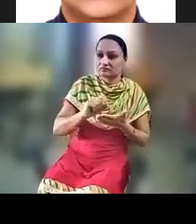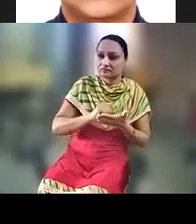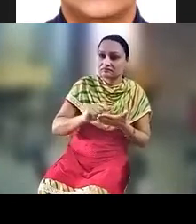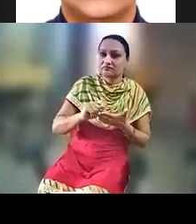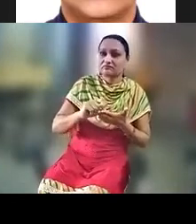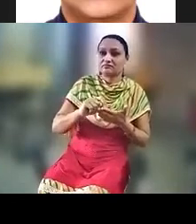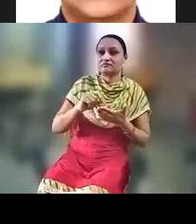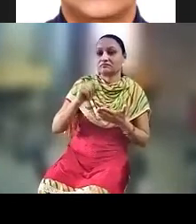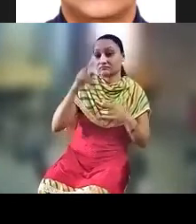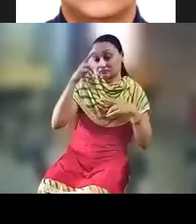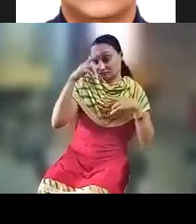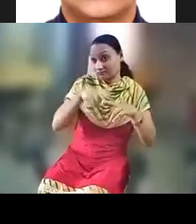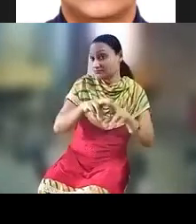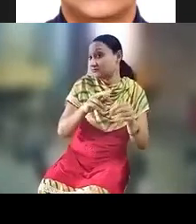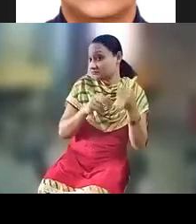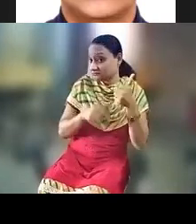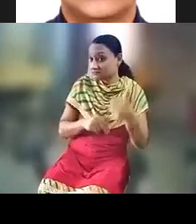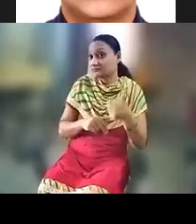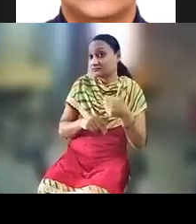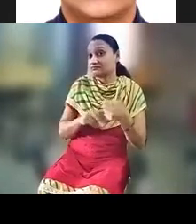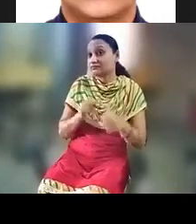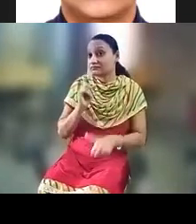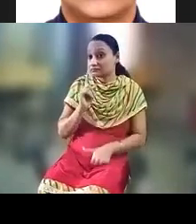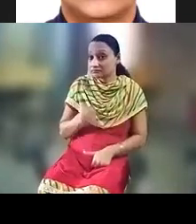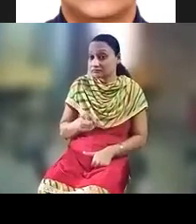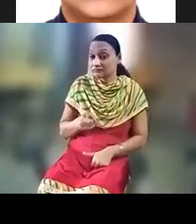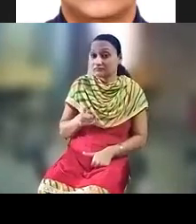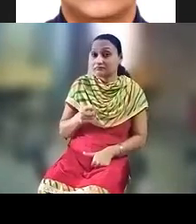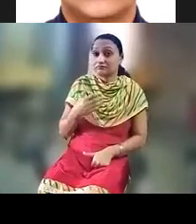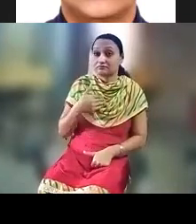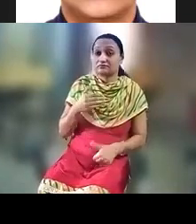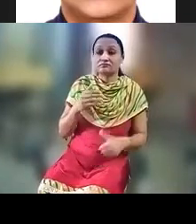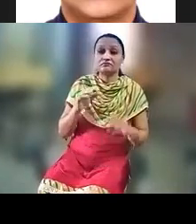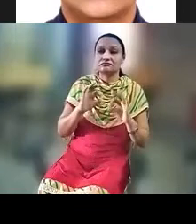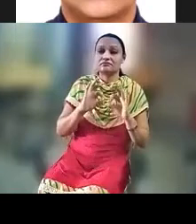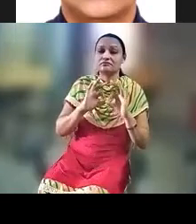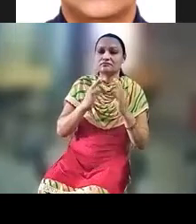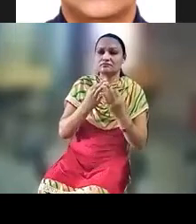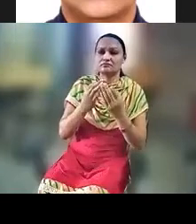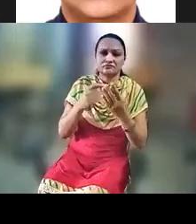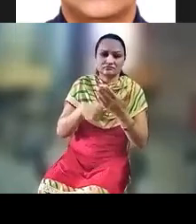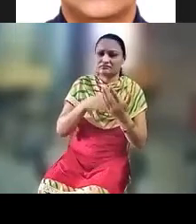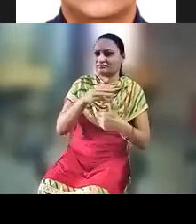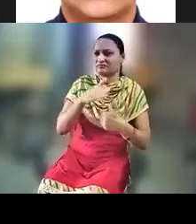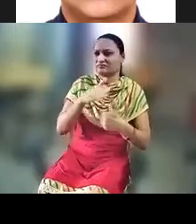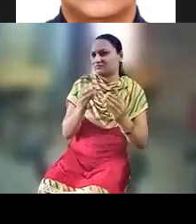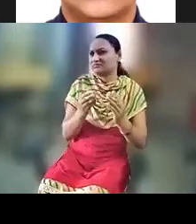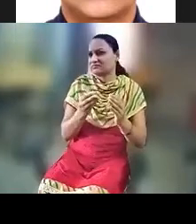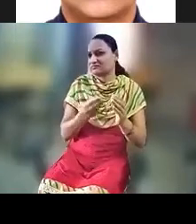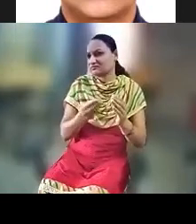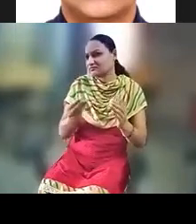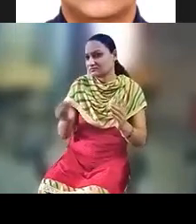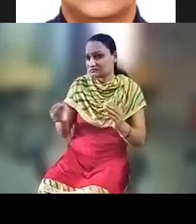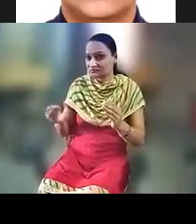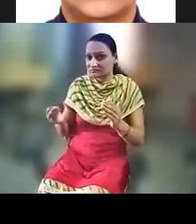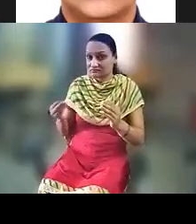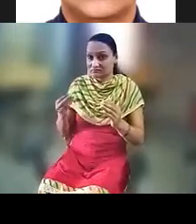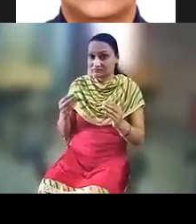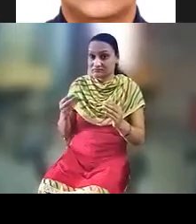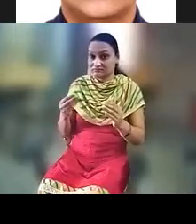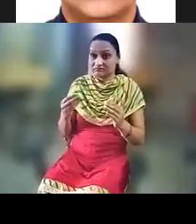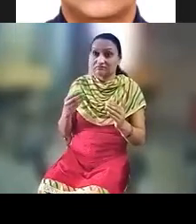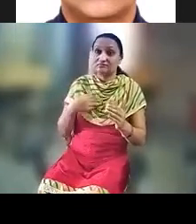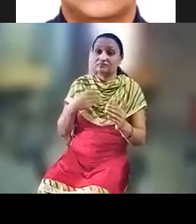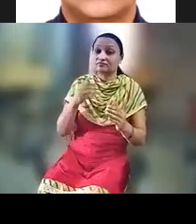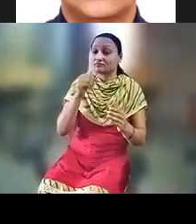हैं। तब भी मेरी जान पहचान के में जैसे मेरा जो गार्डनर है, माली है, उसका